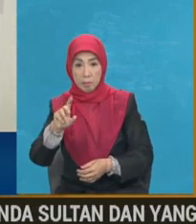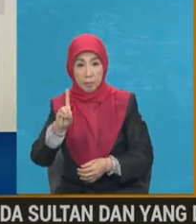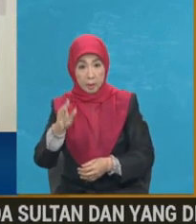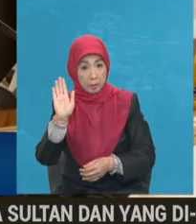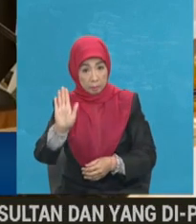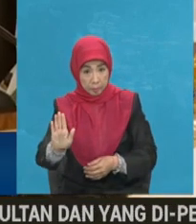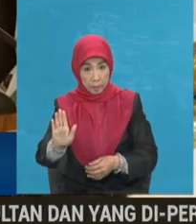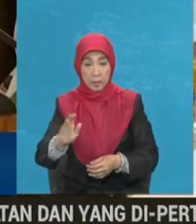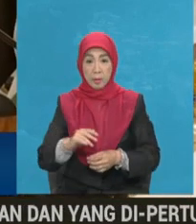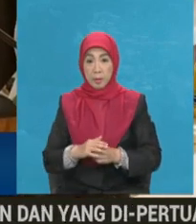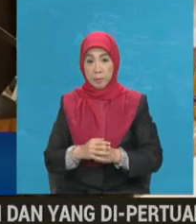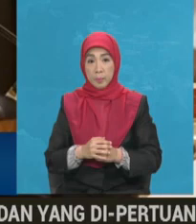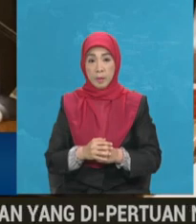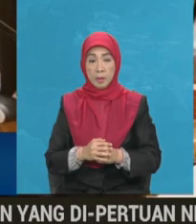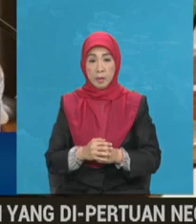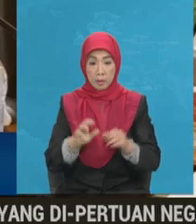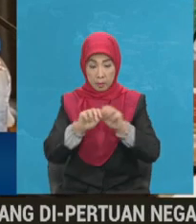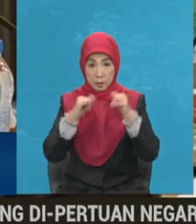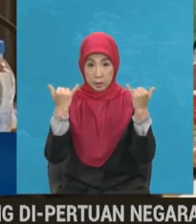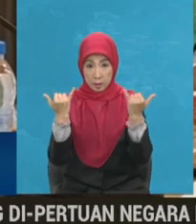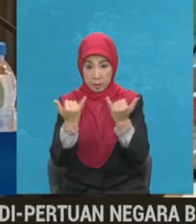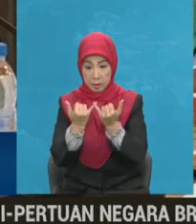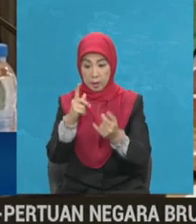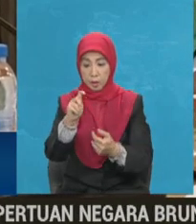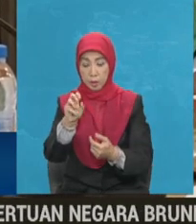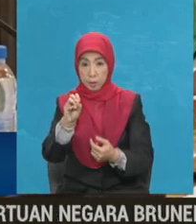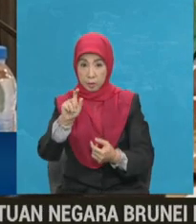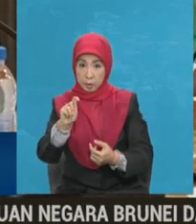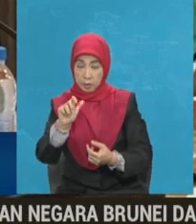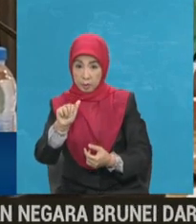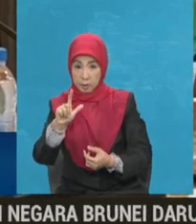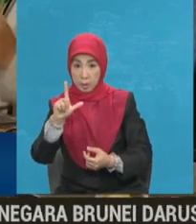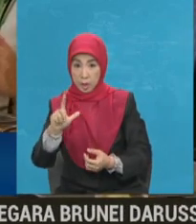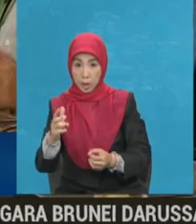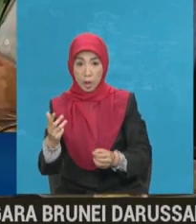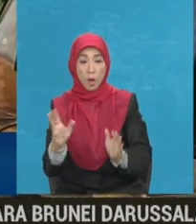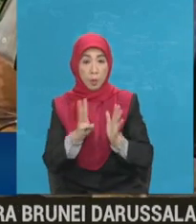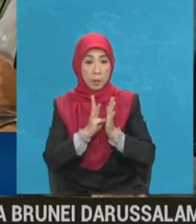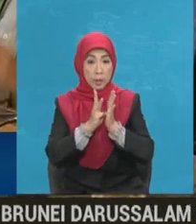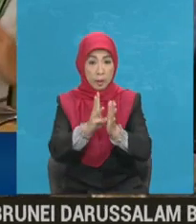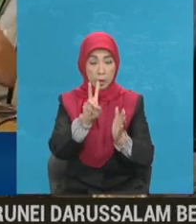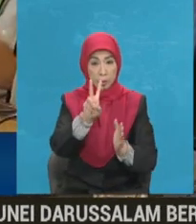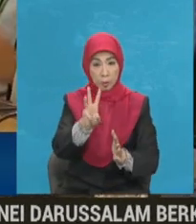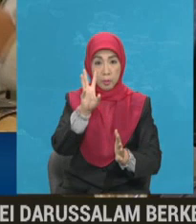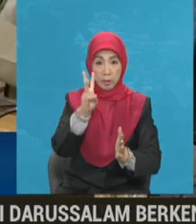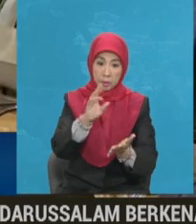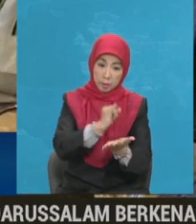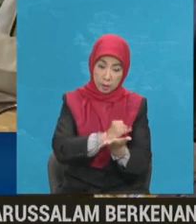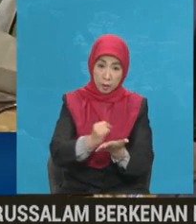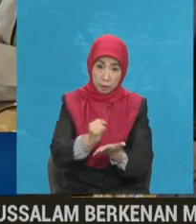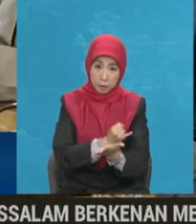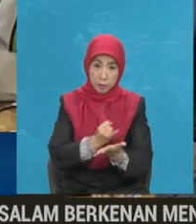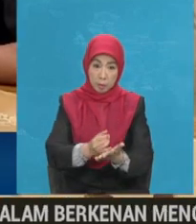Totok saudara2 katoke Saudi adalah merupakan syari'at yang mewakili 26 buah syari'at insurance